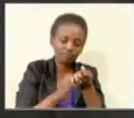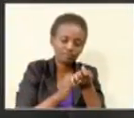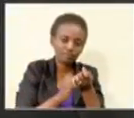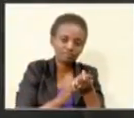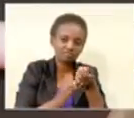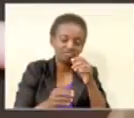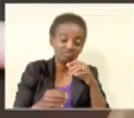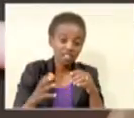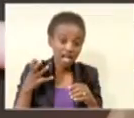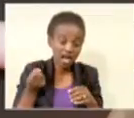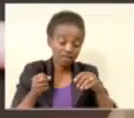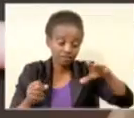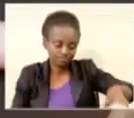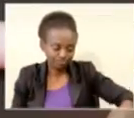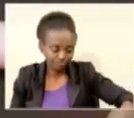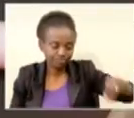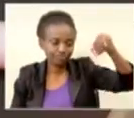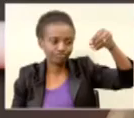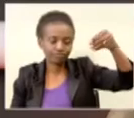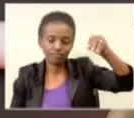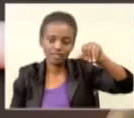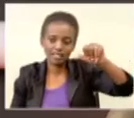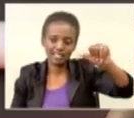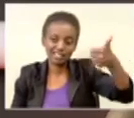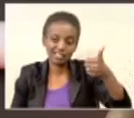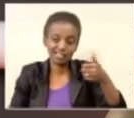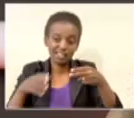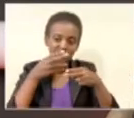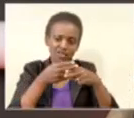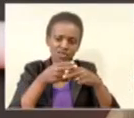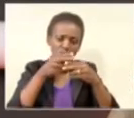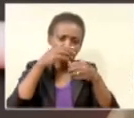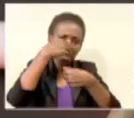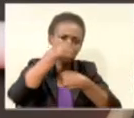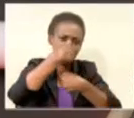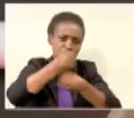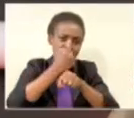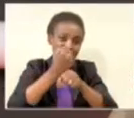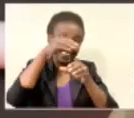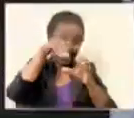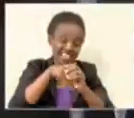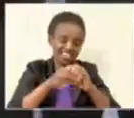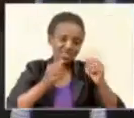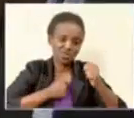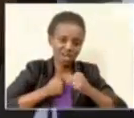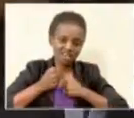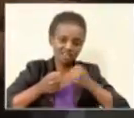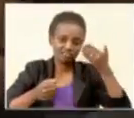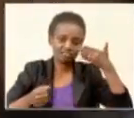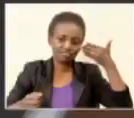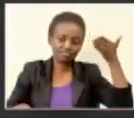rero nakandi twise made in Rwanda kakorewe aha ngaha